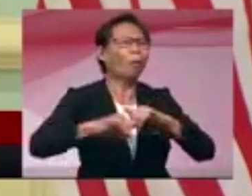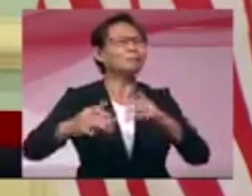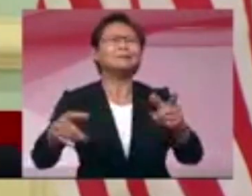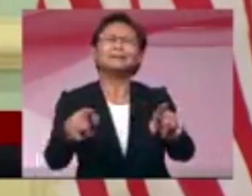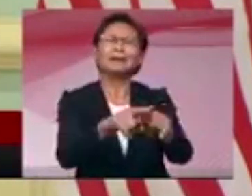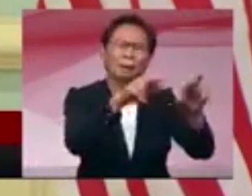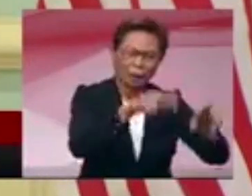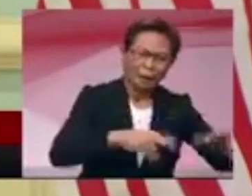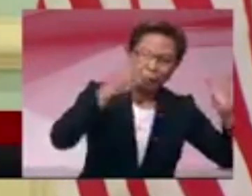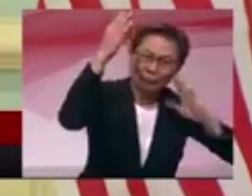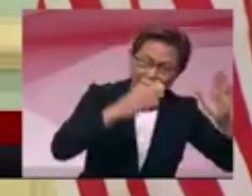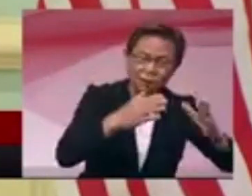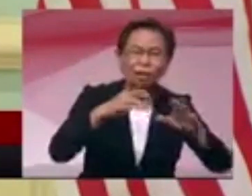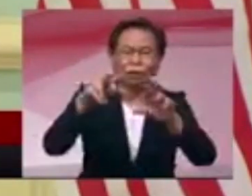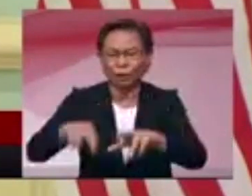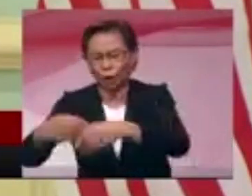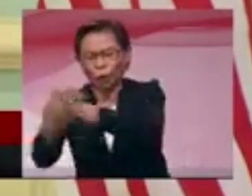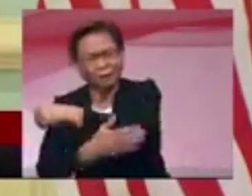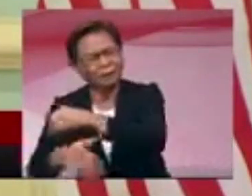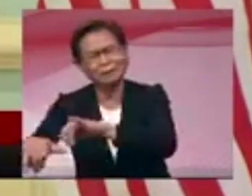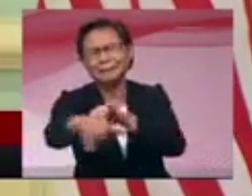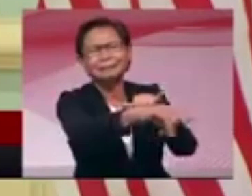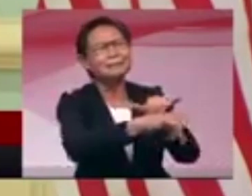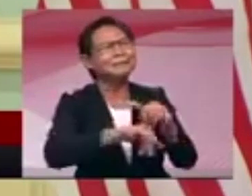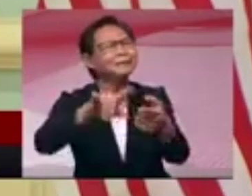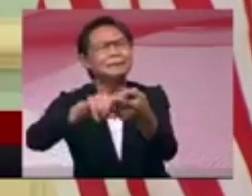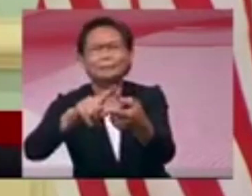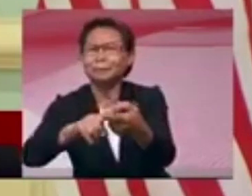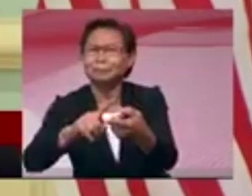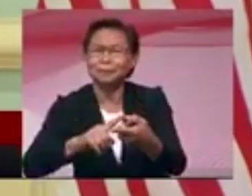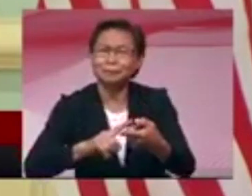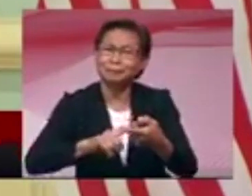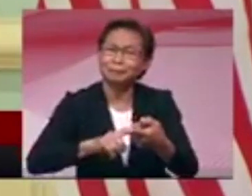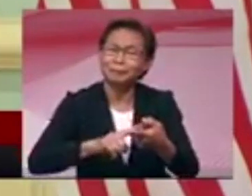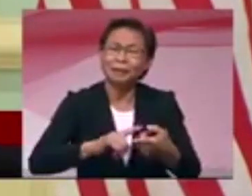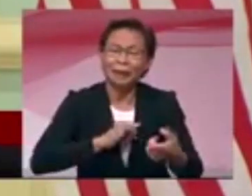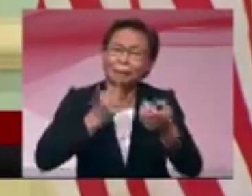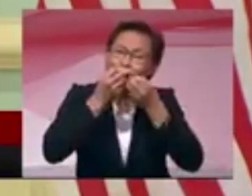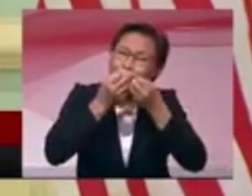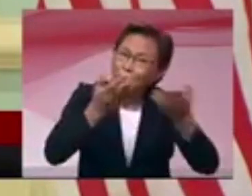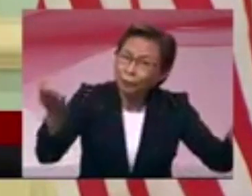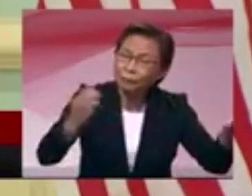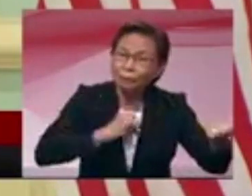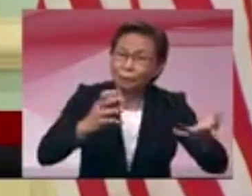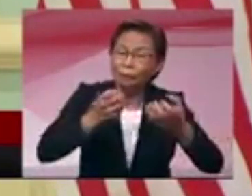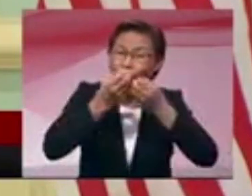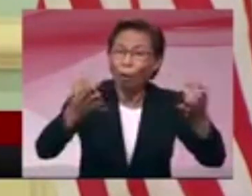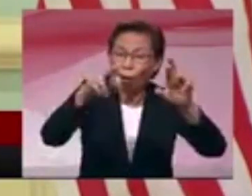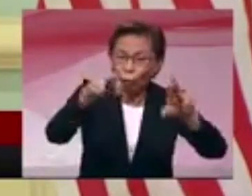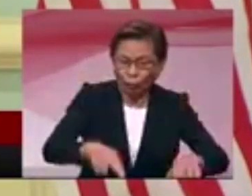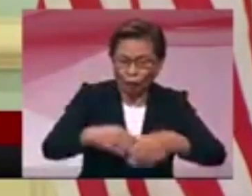ya, kepada warga asing ini. Saya nak maklumkan, ya, untuk warga negara, warga asing